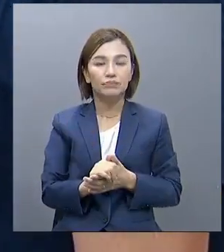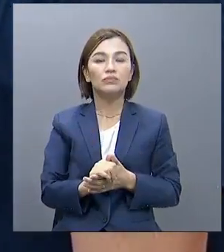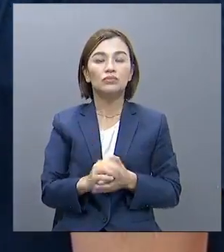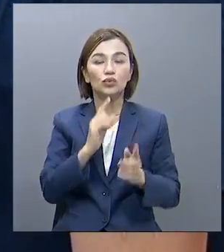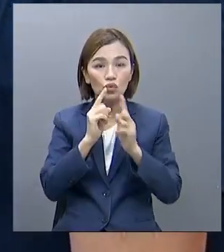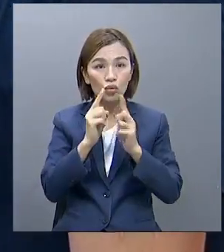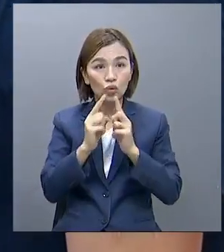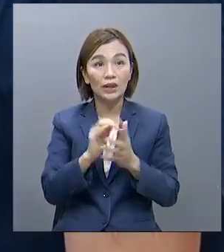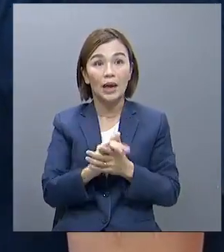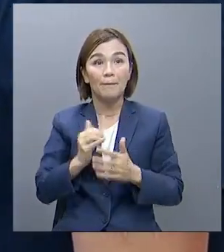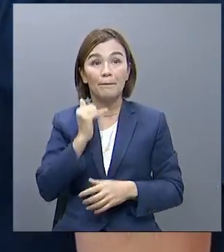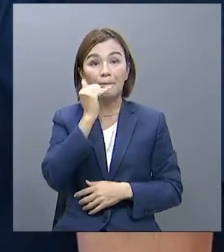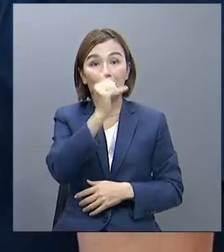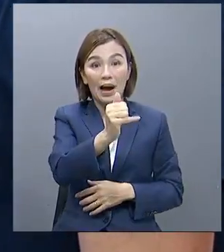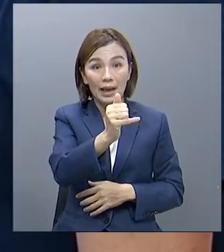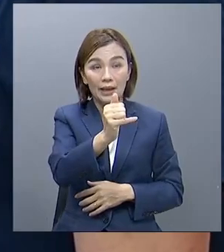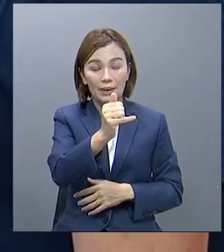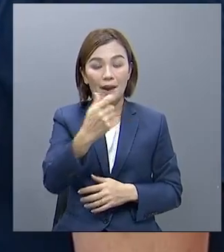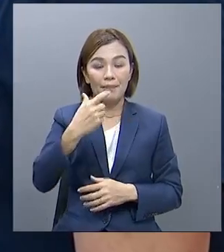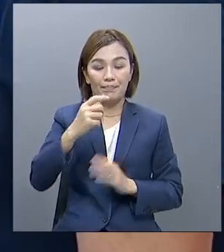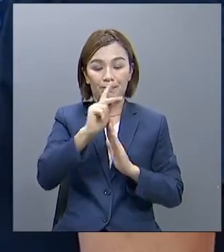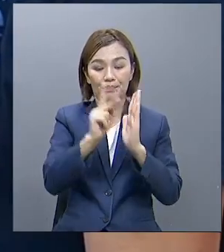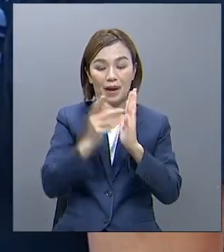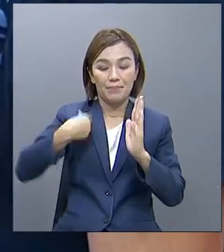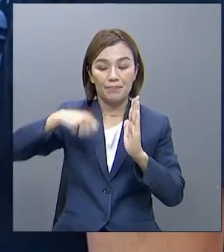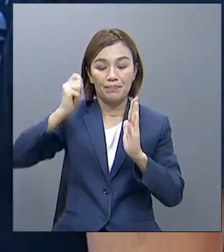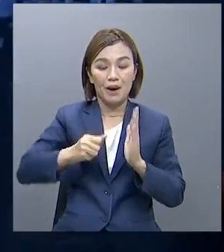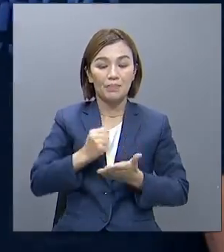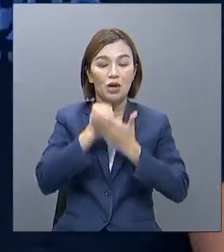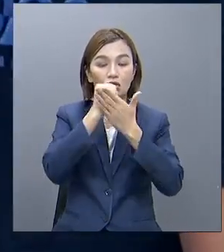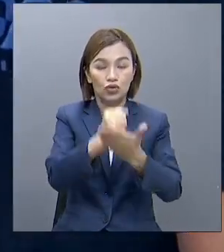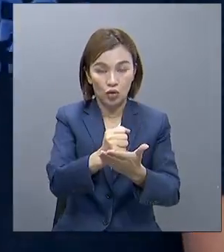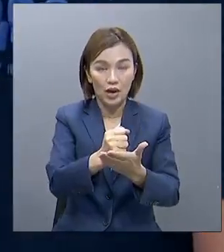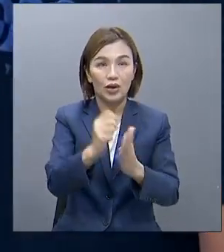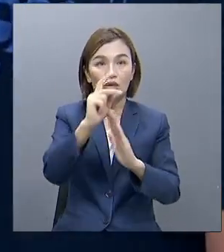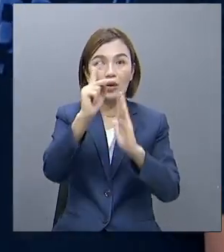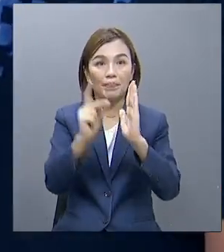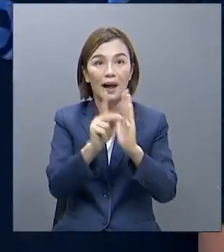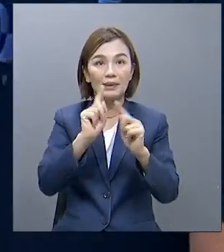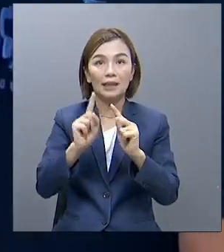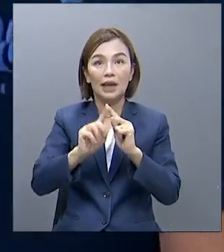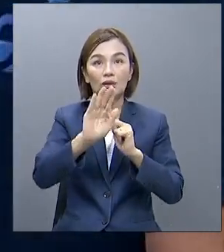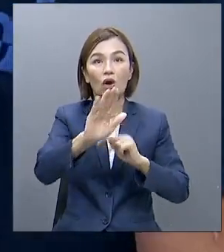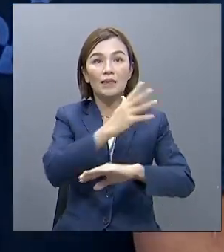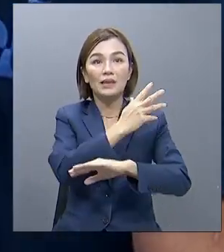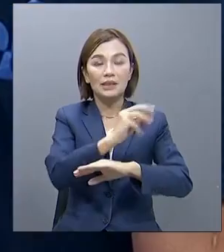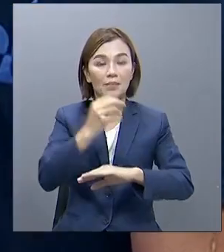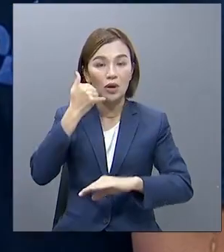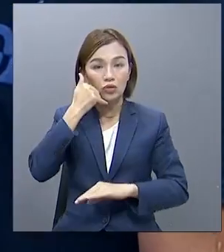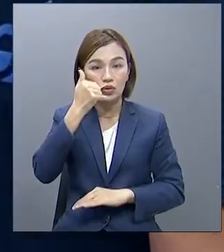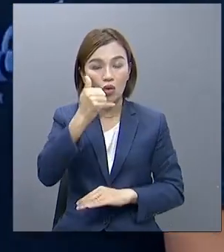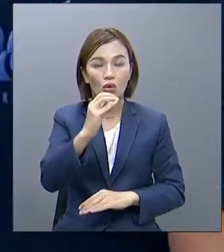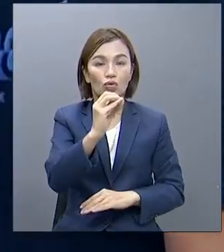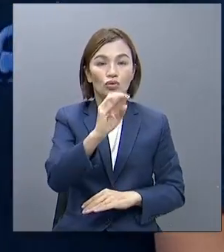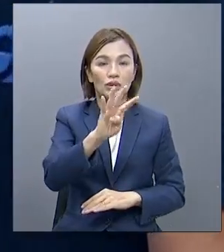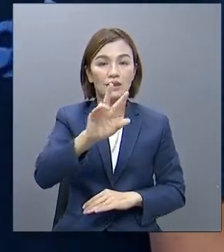ที่สำนักงานอัยการคุ้มครองสิทธิ์และช่วยเหลือทางกฎหมายและการบังคับคดีจังหวัดมหาสารคามนะคะที่หมายเลขโทรศัพท์